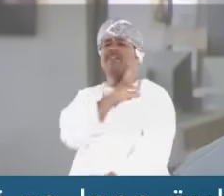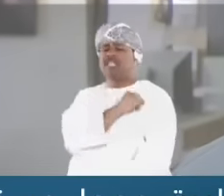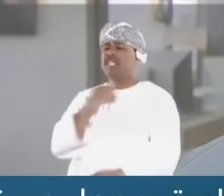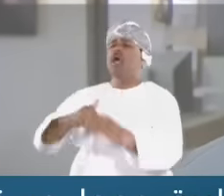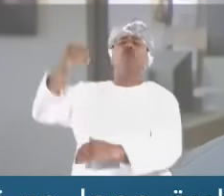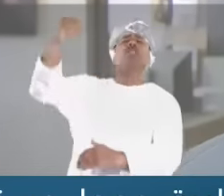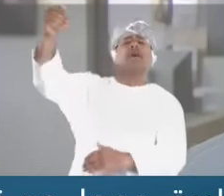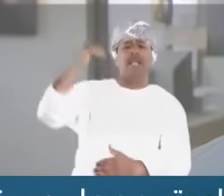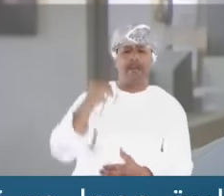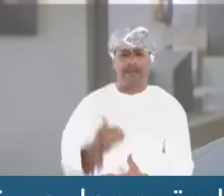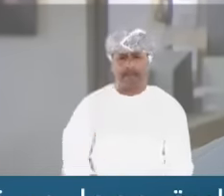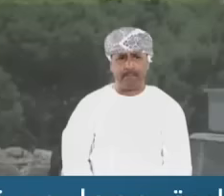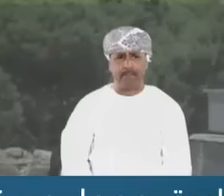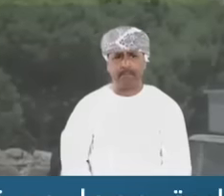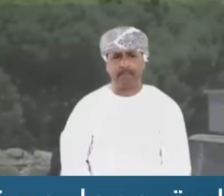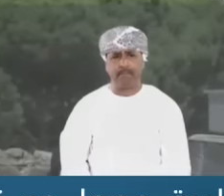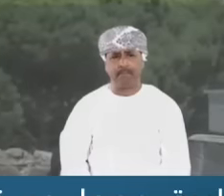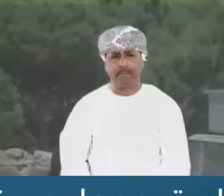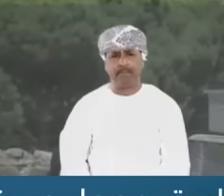المستقبلية.